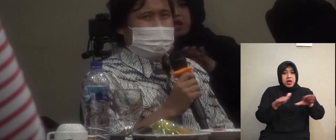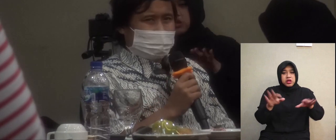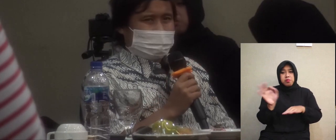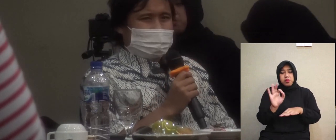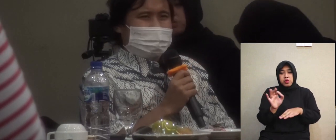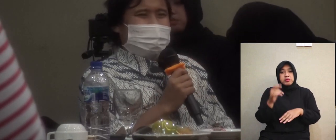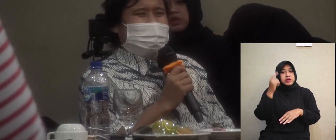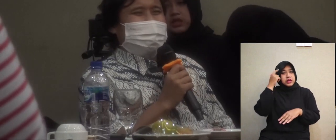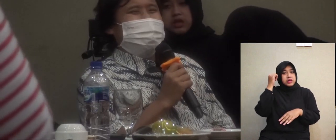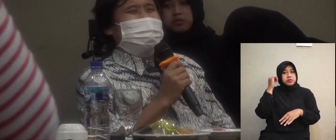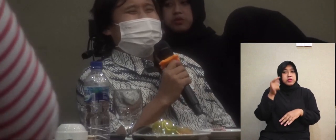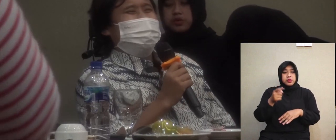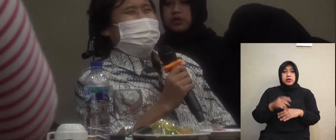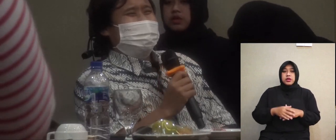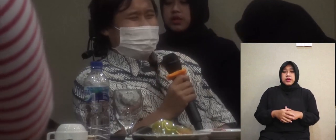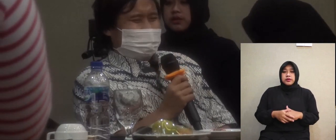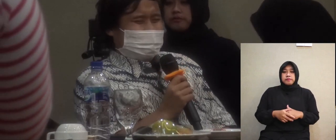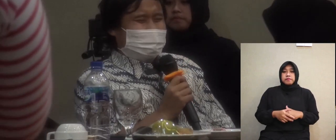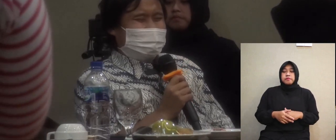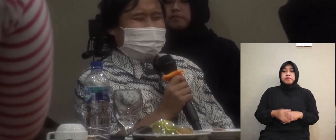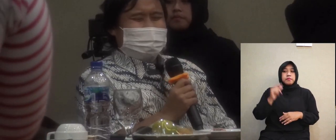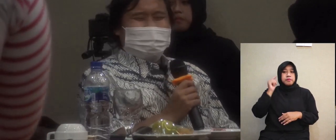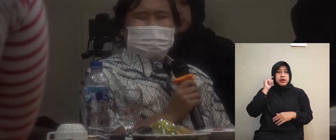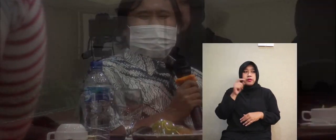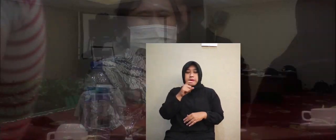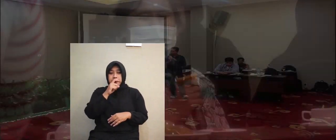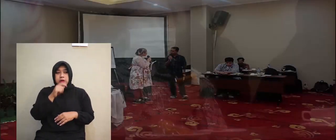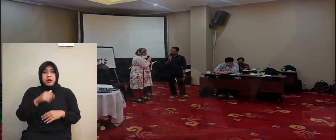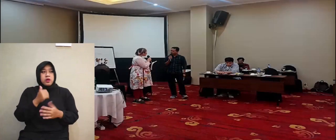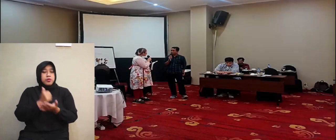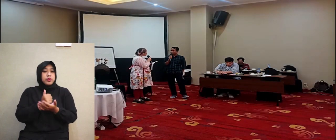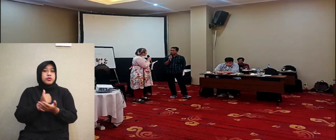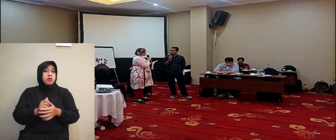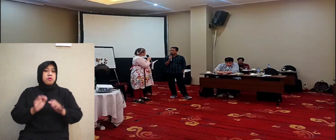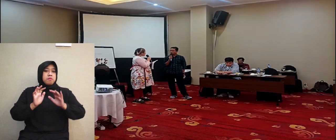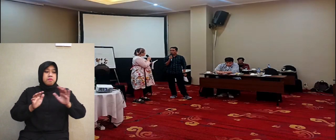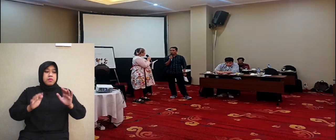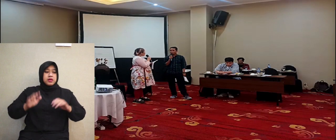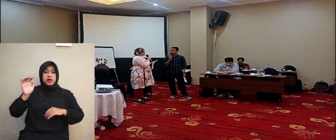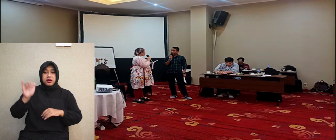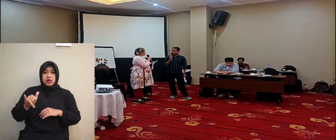kira-kira banyak banget negaranya